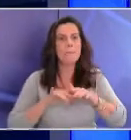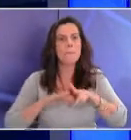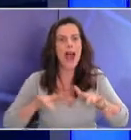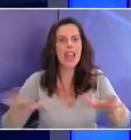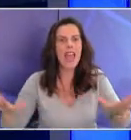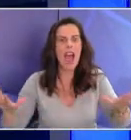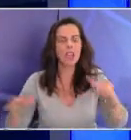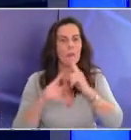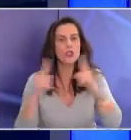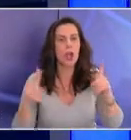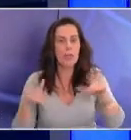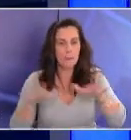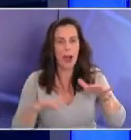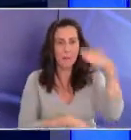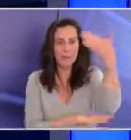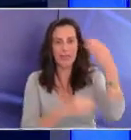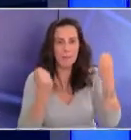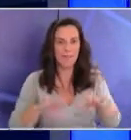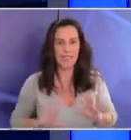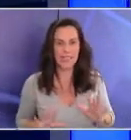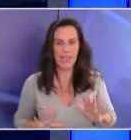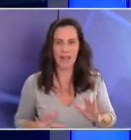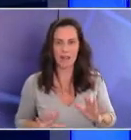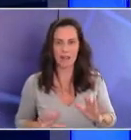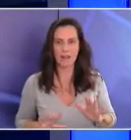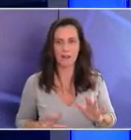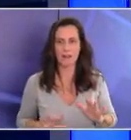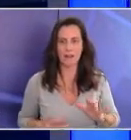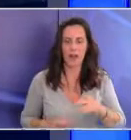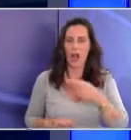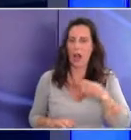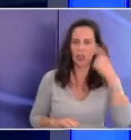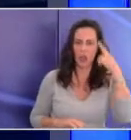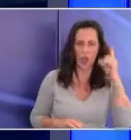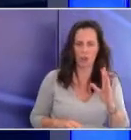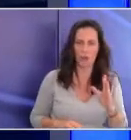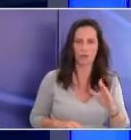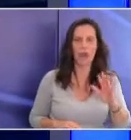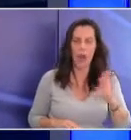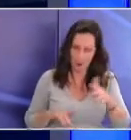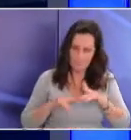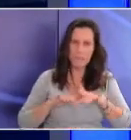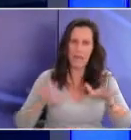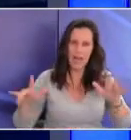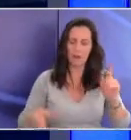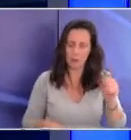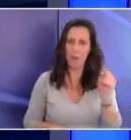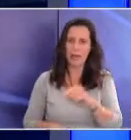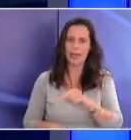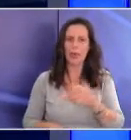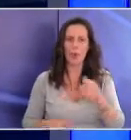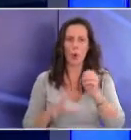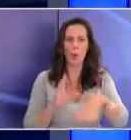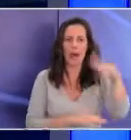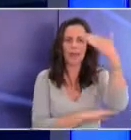שקלים בשנה. כן, אבל אני רוצה... כי עובדה שיש הכנסות... אני לא יודע אם כל 10-15 מיליארד היו מגיעים בצורה... אבל כמה מיליארדים היו מגיעים למדינה בסופו של דבר? כן, והעובדה